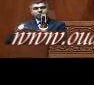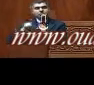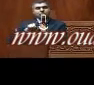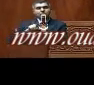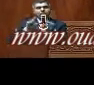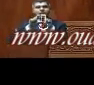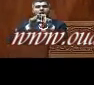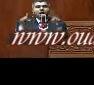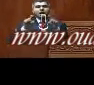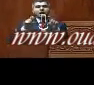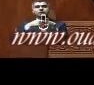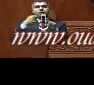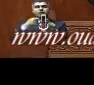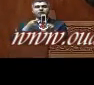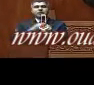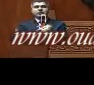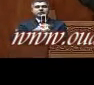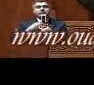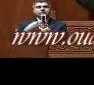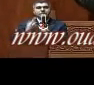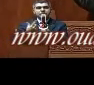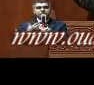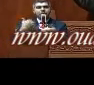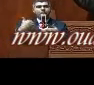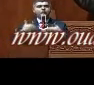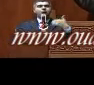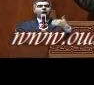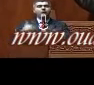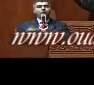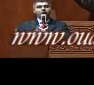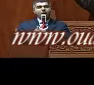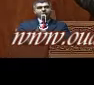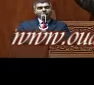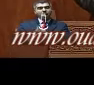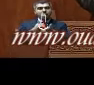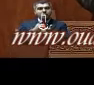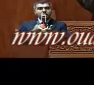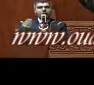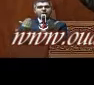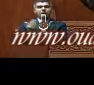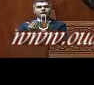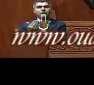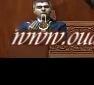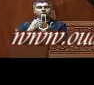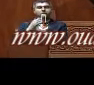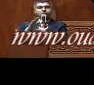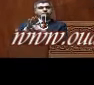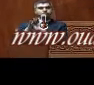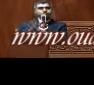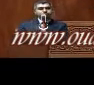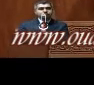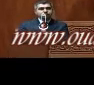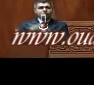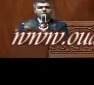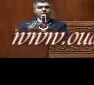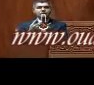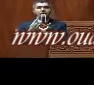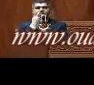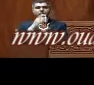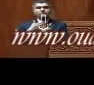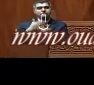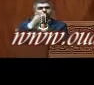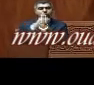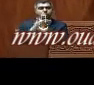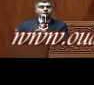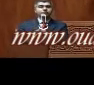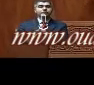المساعدة الطبية ودعم الأشخاص ذوي الاحتياجات الخاصة والتمدرس ومحاربة الهدر المدرسي. وقد تم توسيع